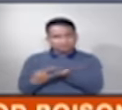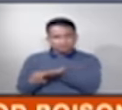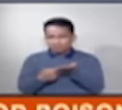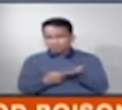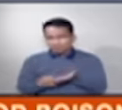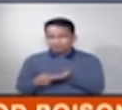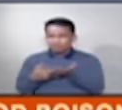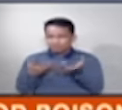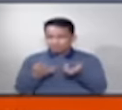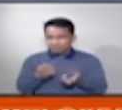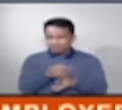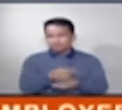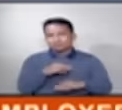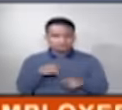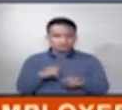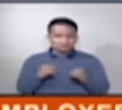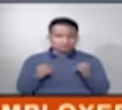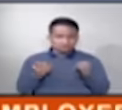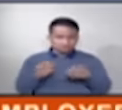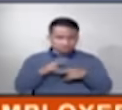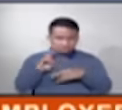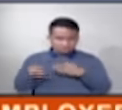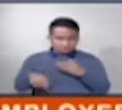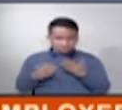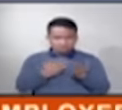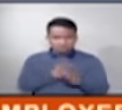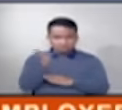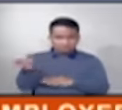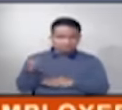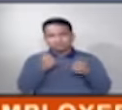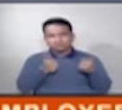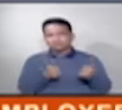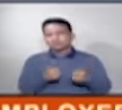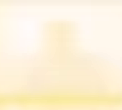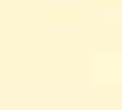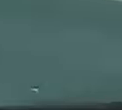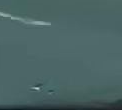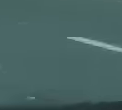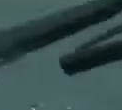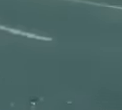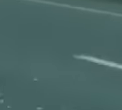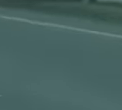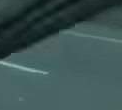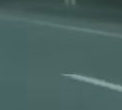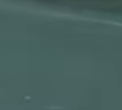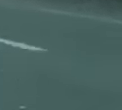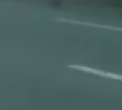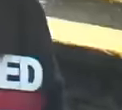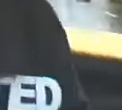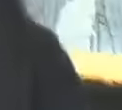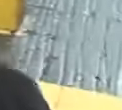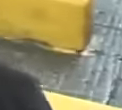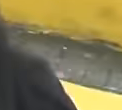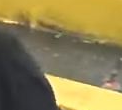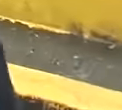Basta gusto ko, satisfied ka. Pag hindi, diretso tayo sa kamkrami. Okay? Apa.